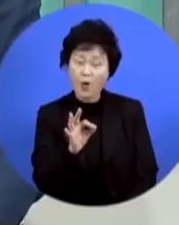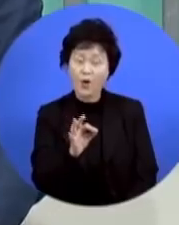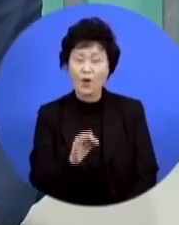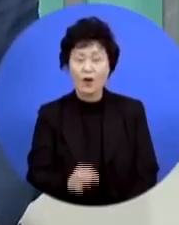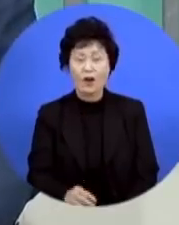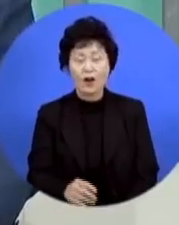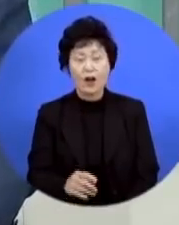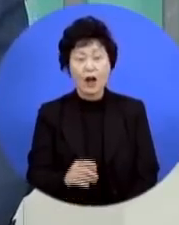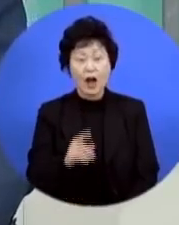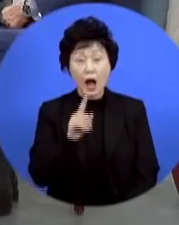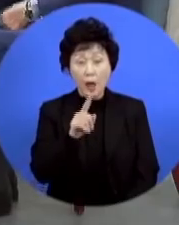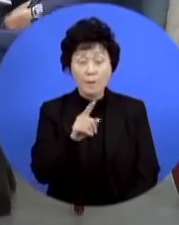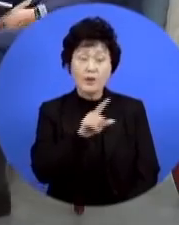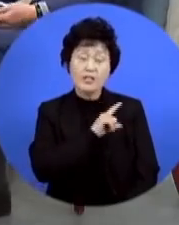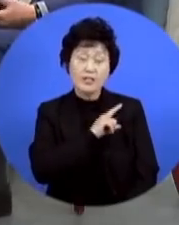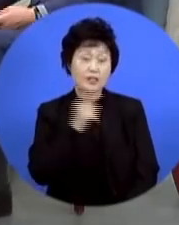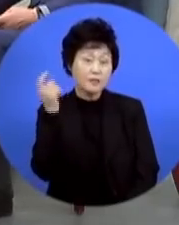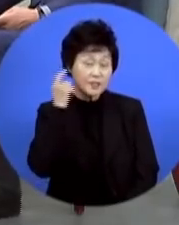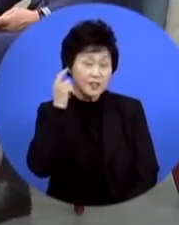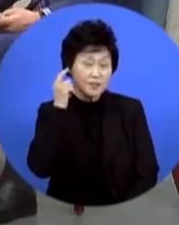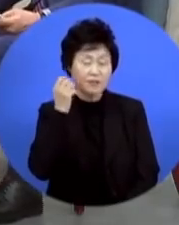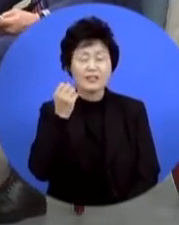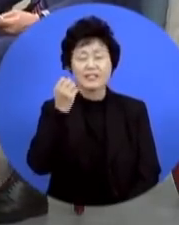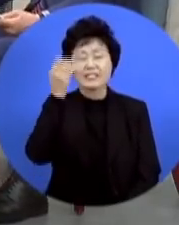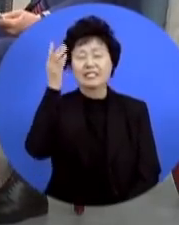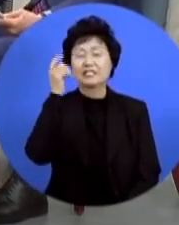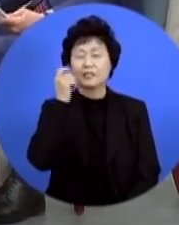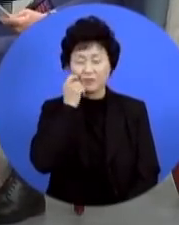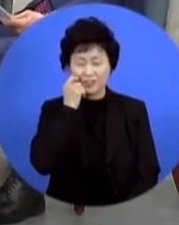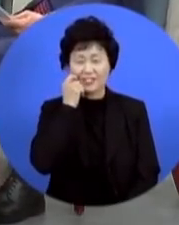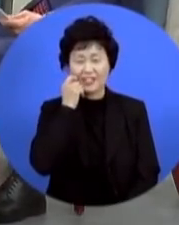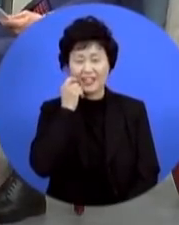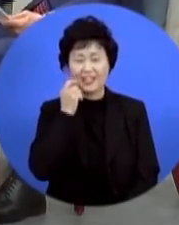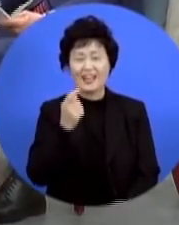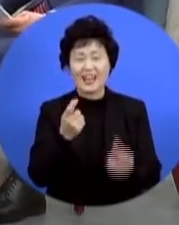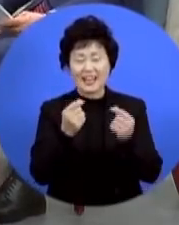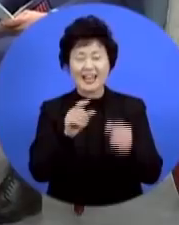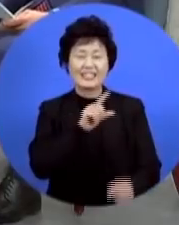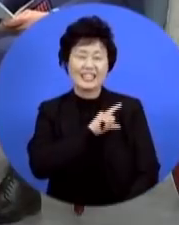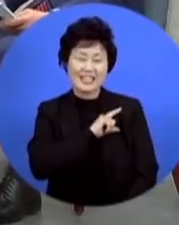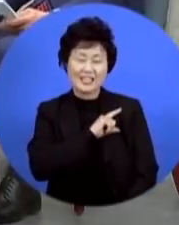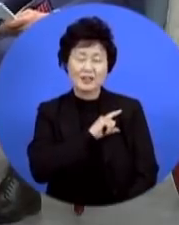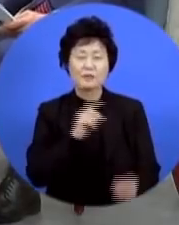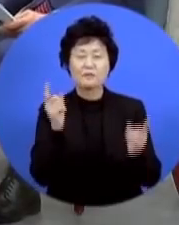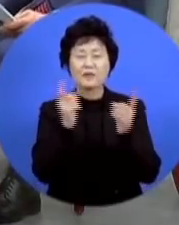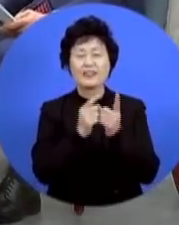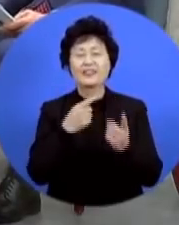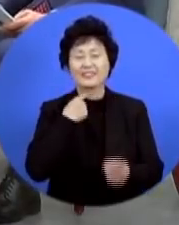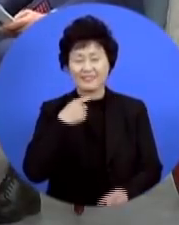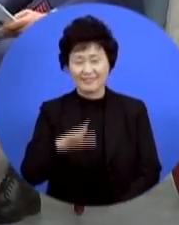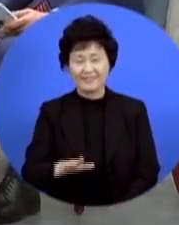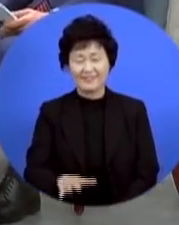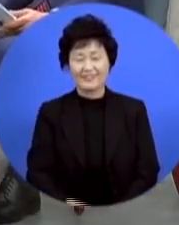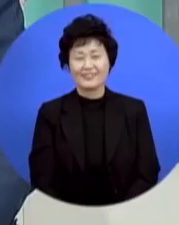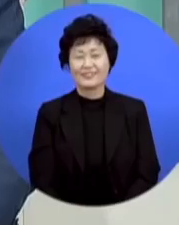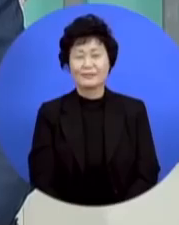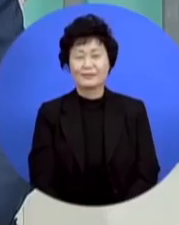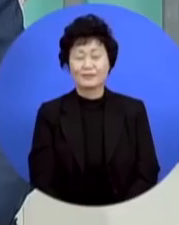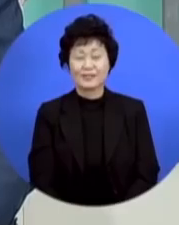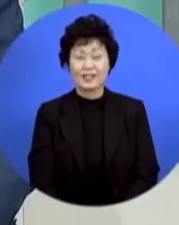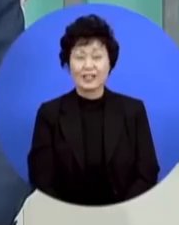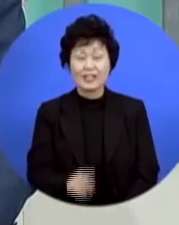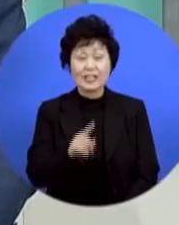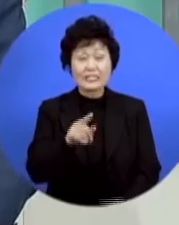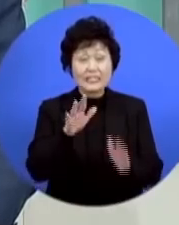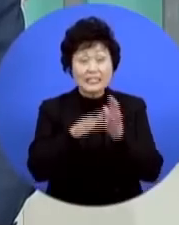한 번도 안 잊어버린다니까. 네. 아직까지 동명이인 만나본 적이 없으니까 그러니까, 안 잊어버린다. 저도 처음 듣는 이름이에요. 네. 그러면은 지금